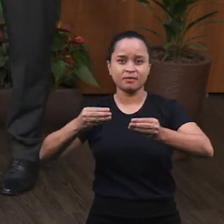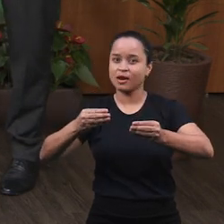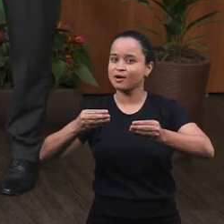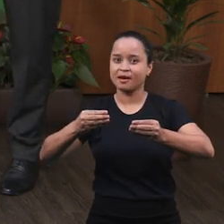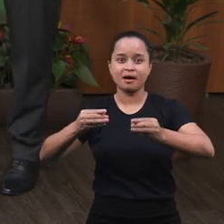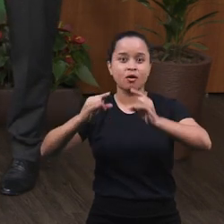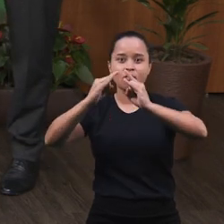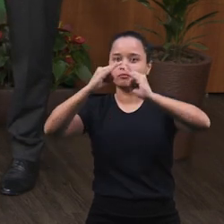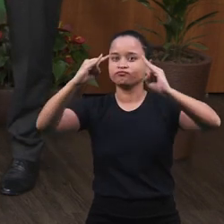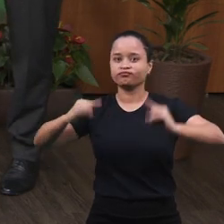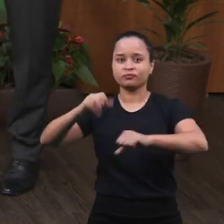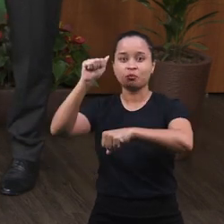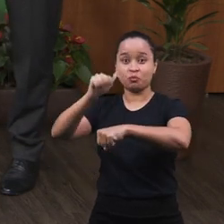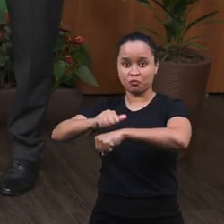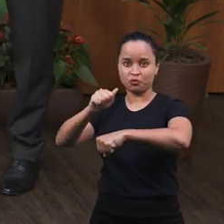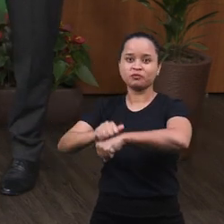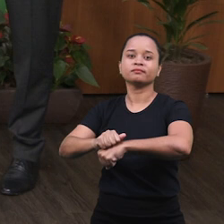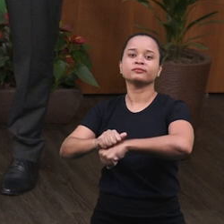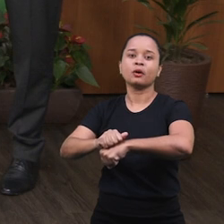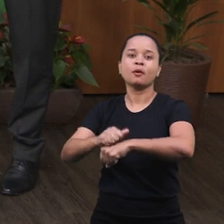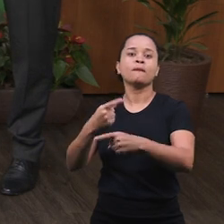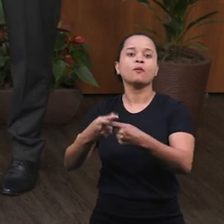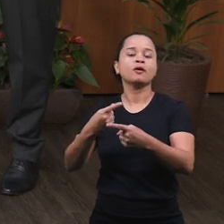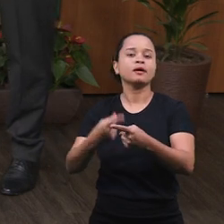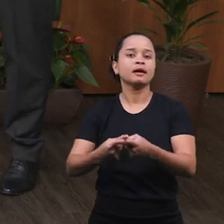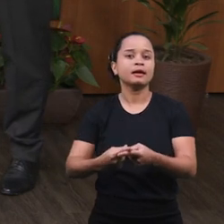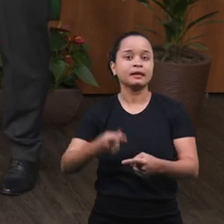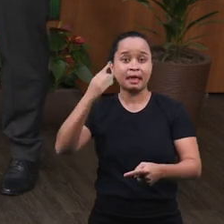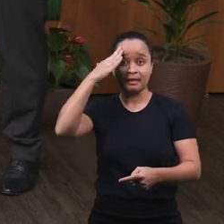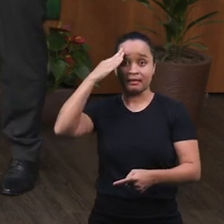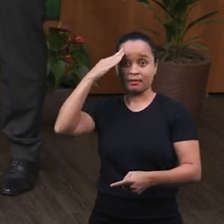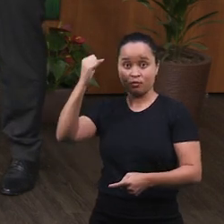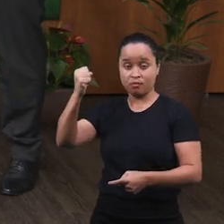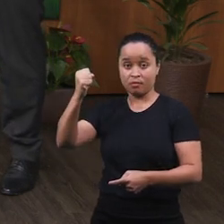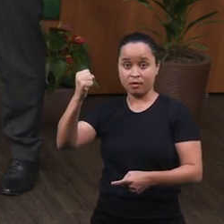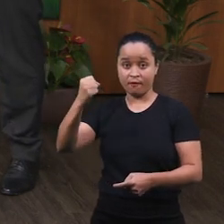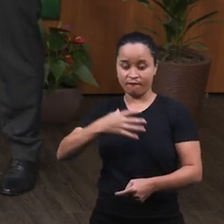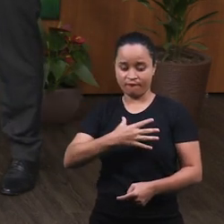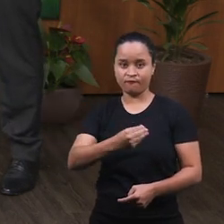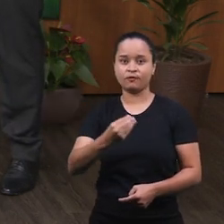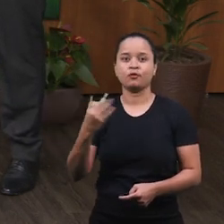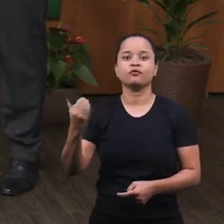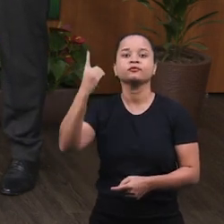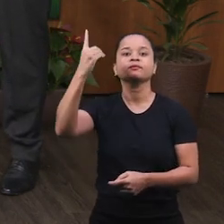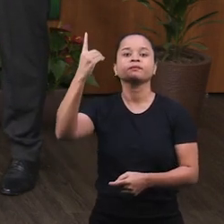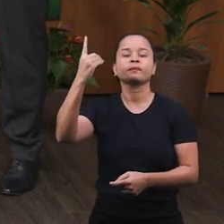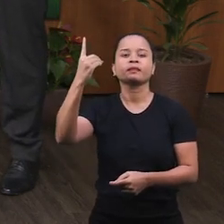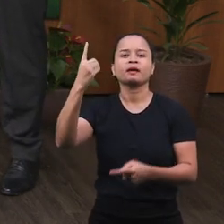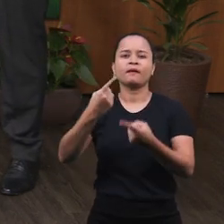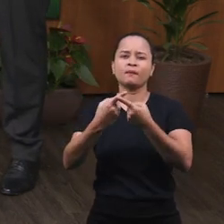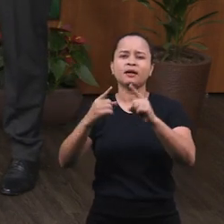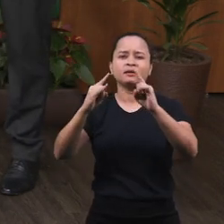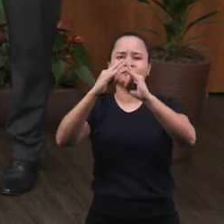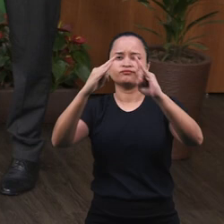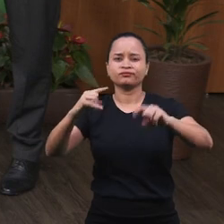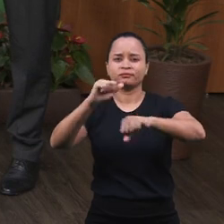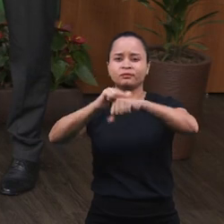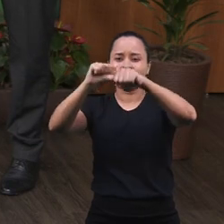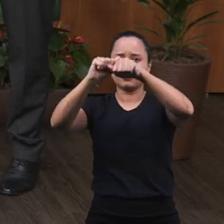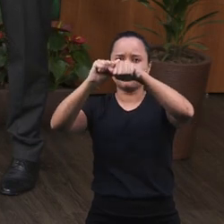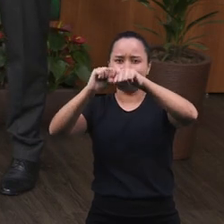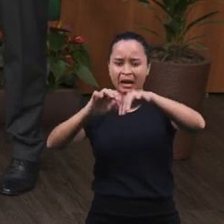David. Mais ce temple a été détruit, un autre a été construit à la place, il a